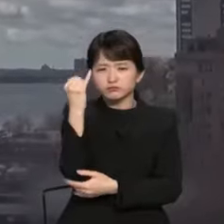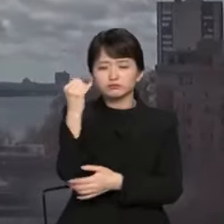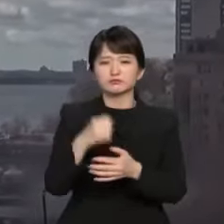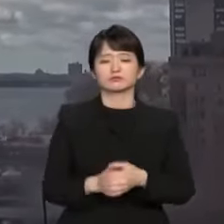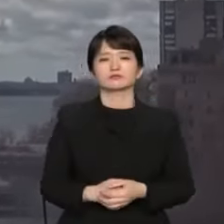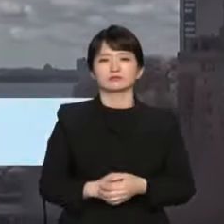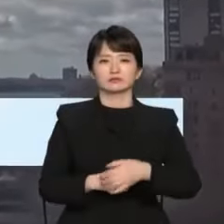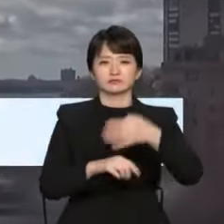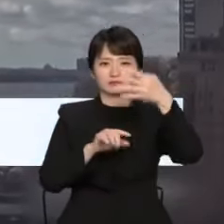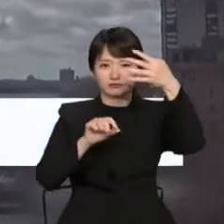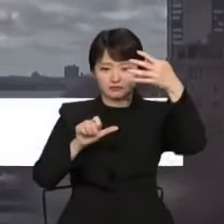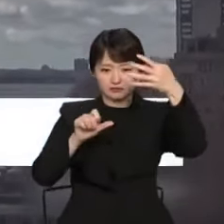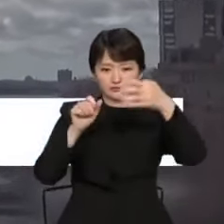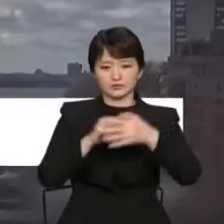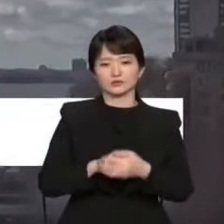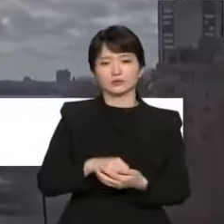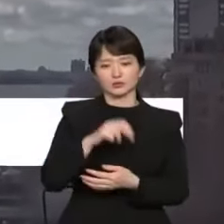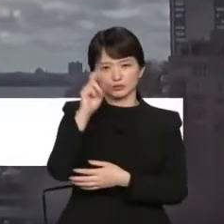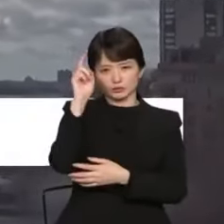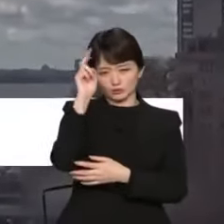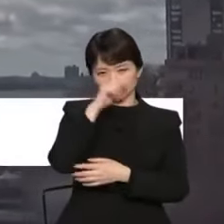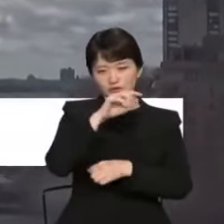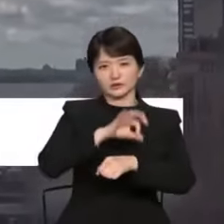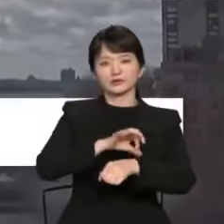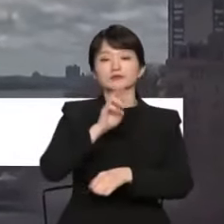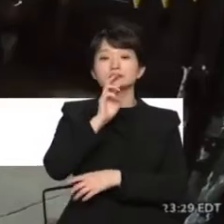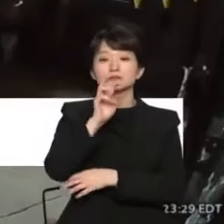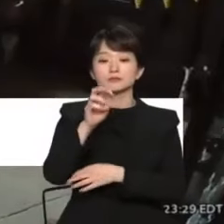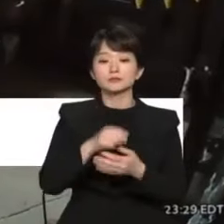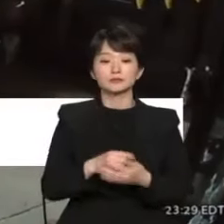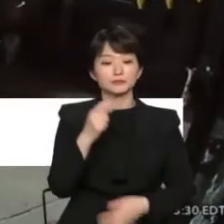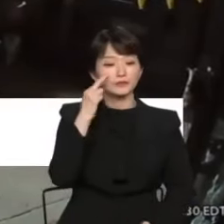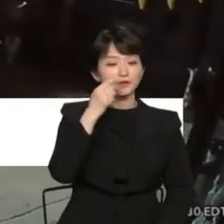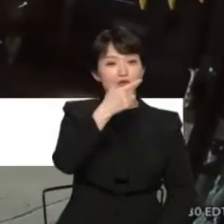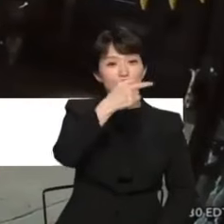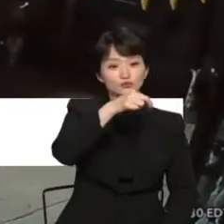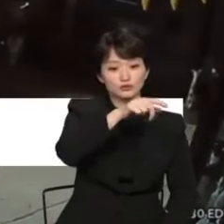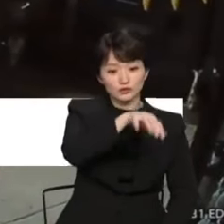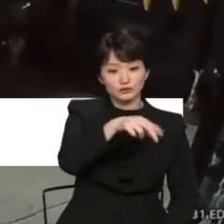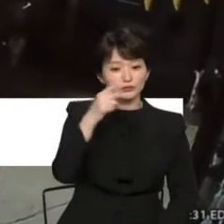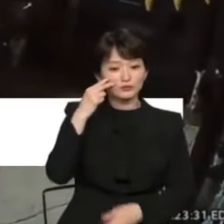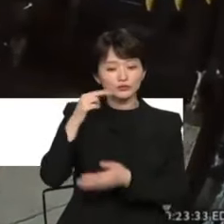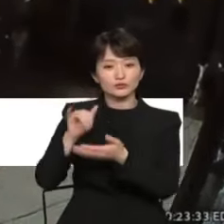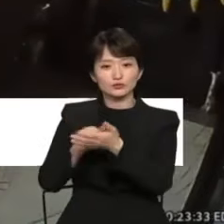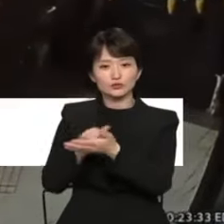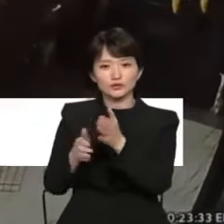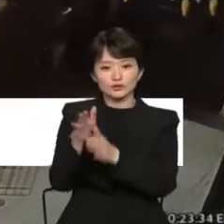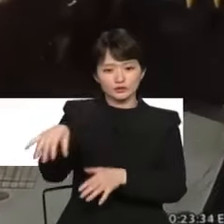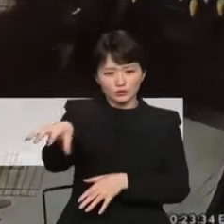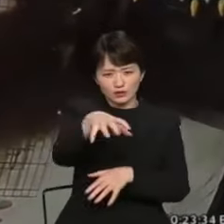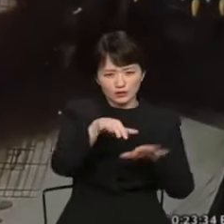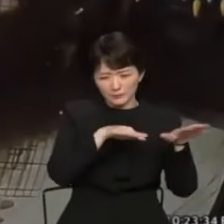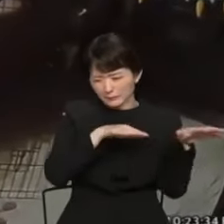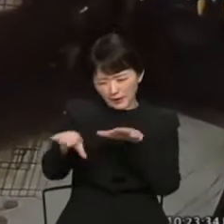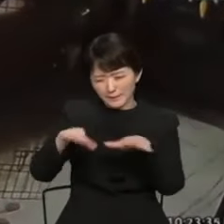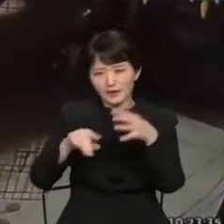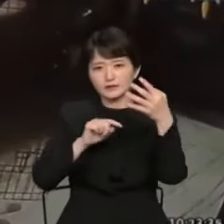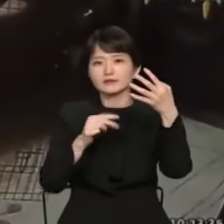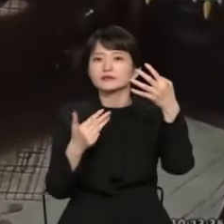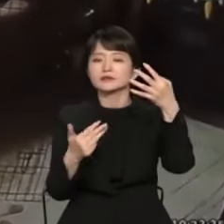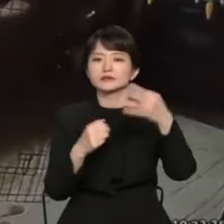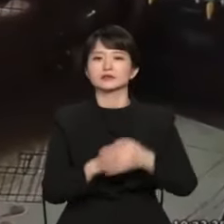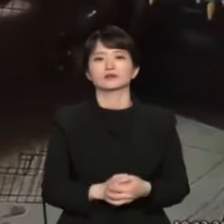시간 5일 오전 10시 20-30분쯤 미국 뉴저지와 뉴욕시 일대에 규모 4.8의 지진이 발생했습니다.